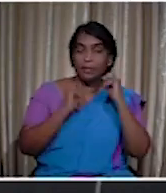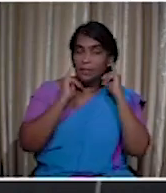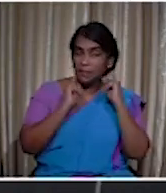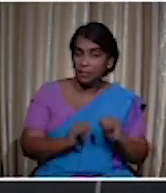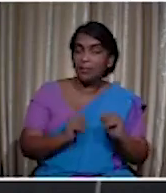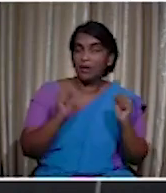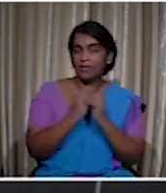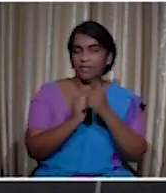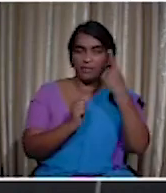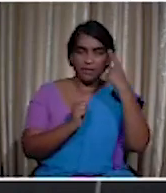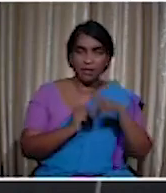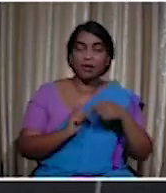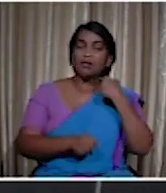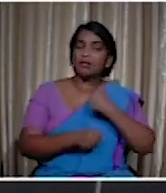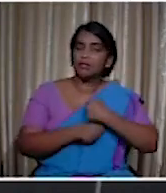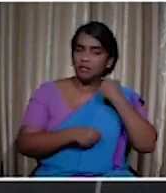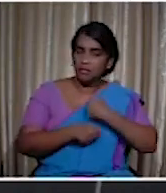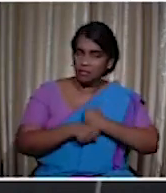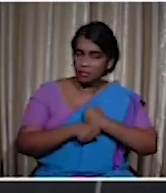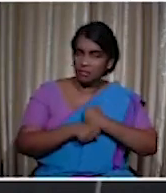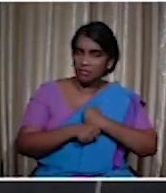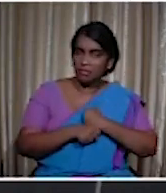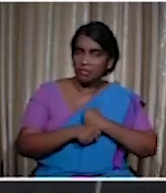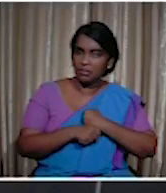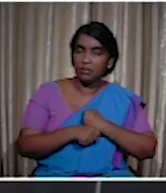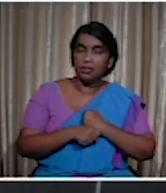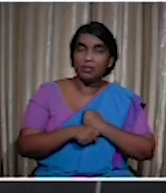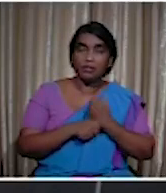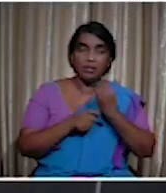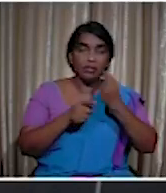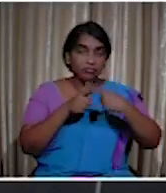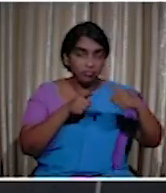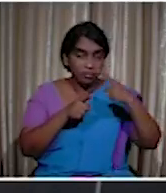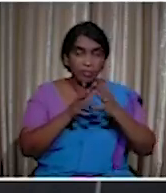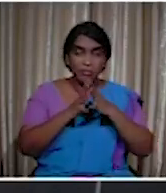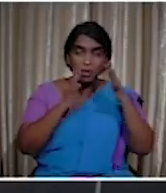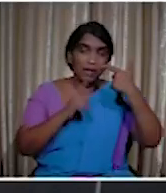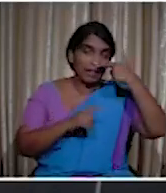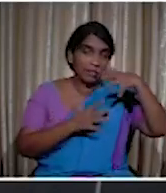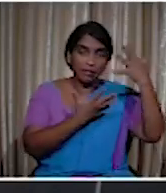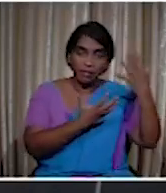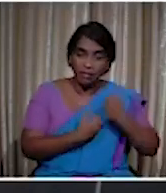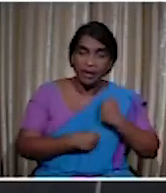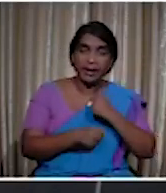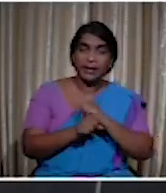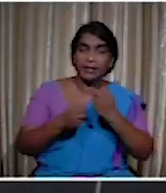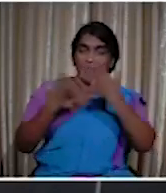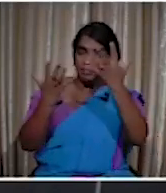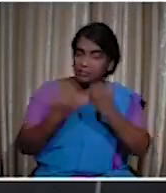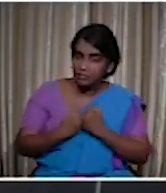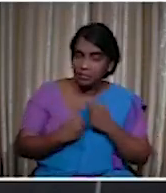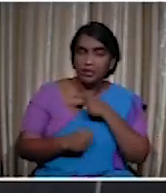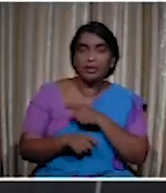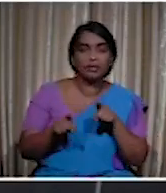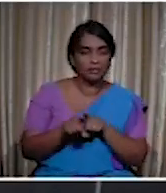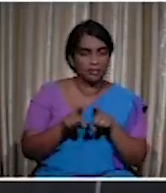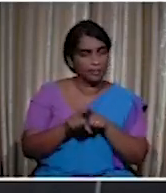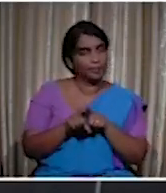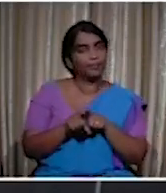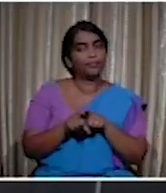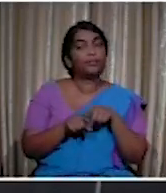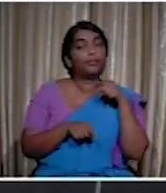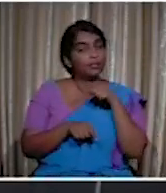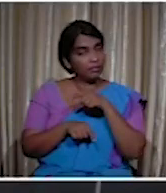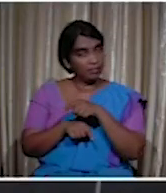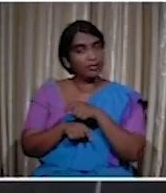දූෂණය නිසා රජය ගෙවනවා නම් වැඩිපුර තෙල් ලබා ගැනීමට, ගෑස් ලබා ගැනීමට, හරි,